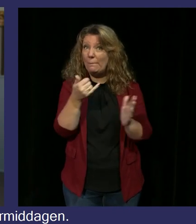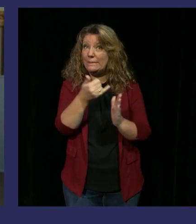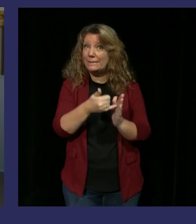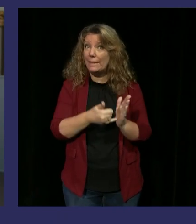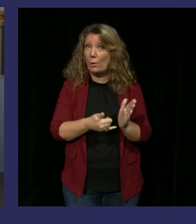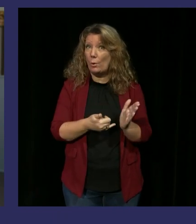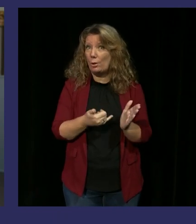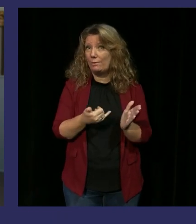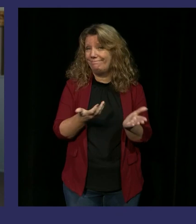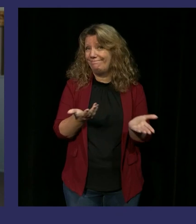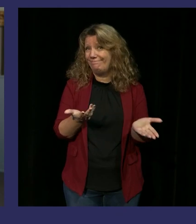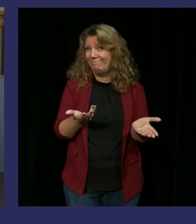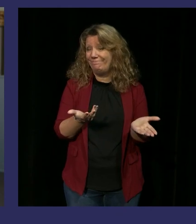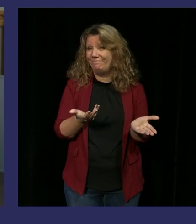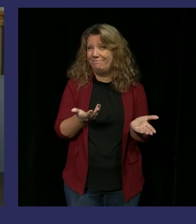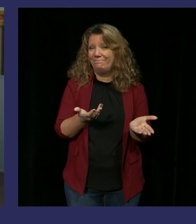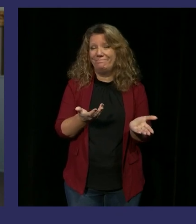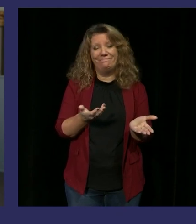er